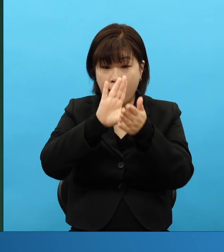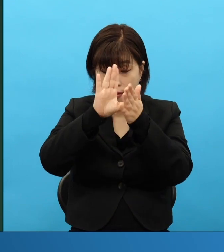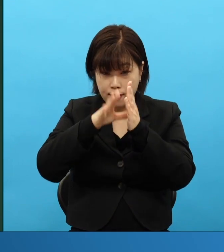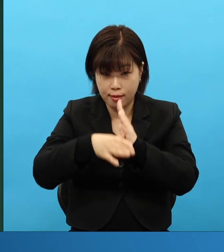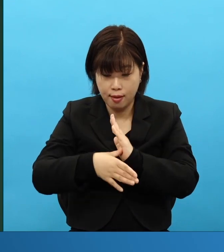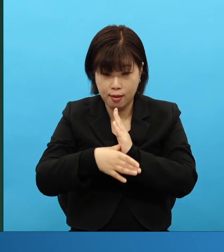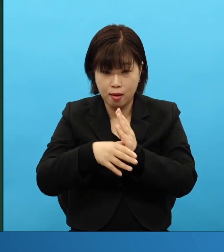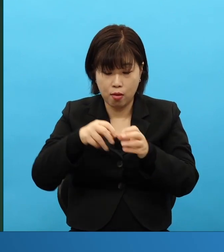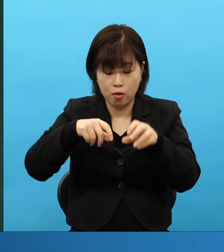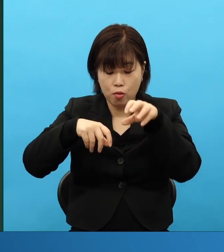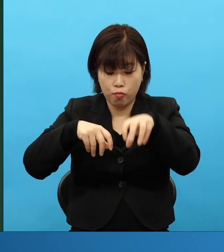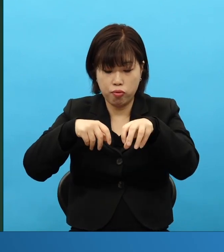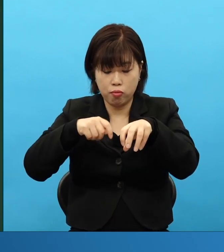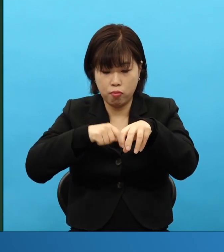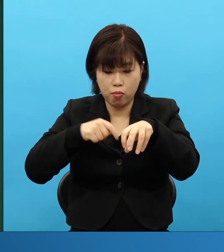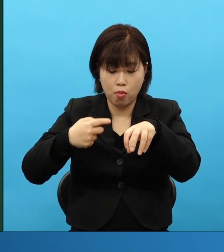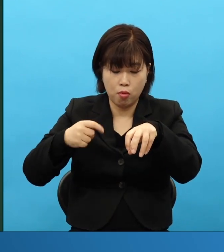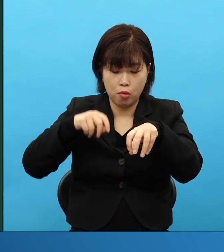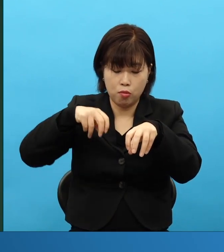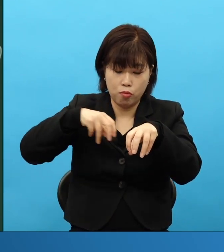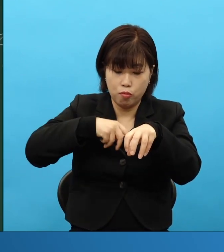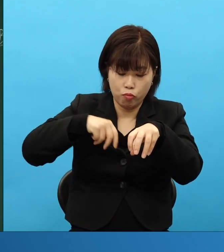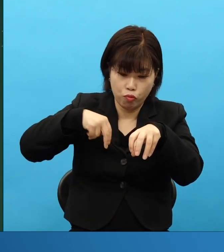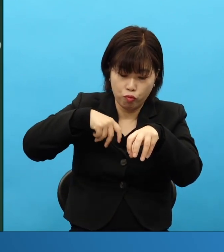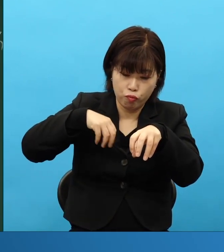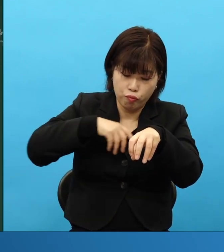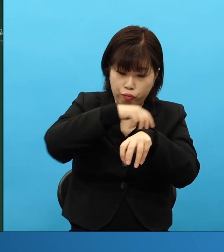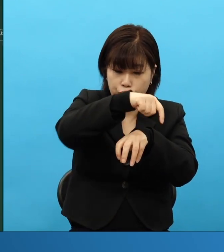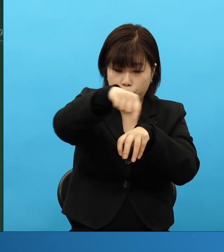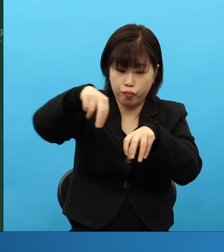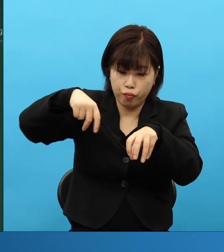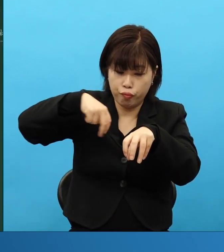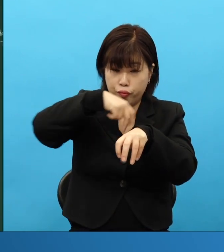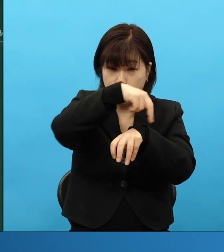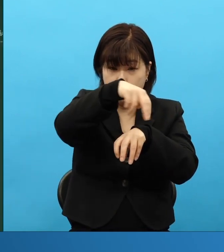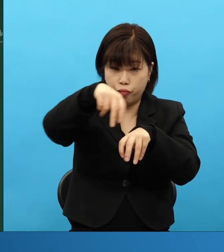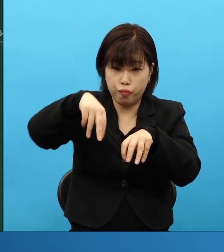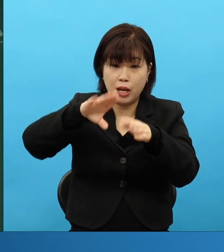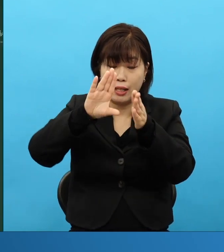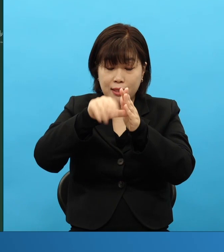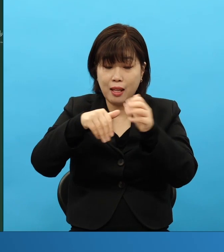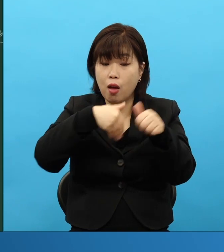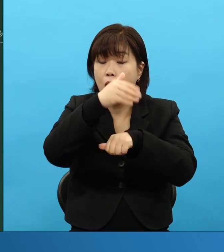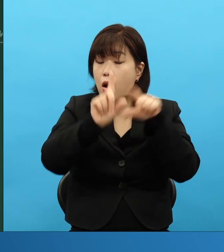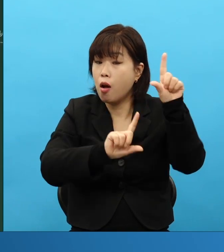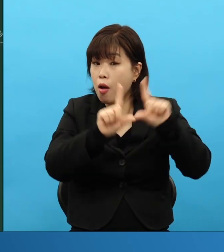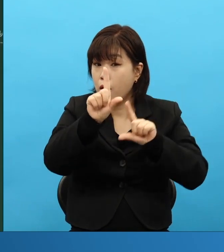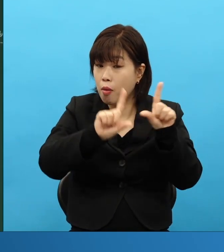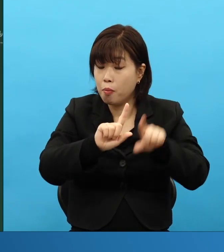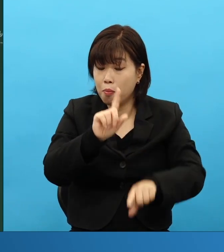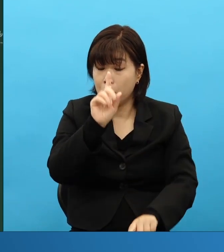그 상태는 어땠냐? Then what was their state when they circled Jericho? 이미 끝났어요. It was already finished.